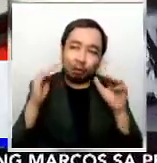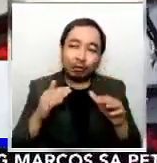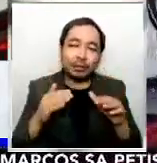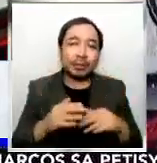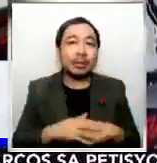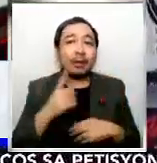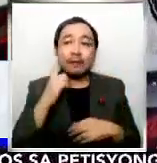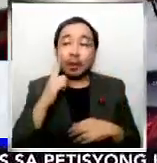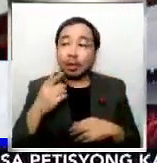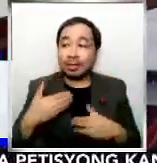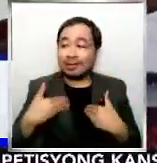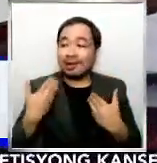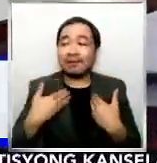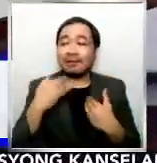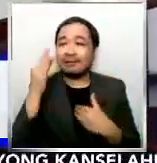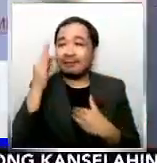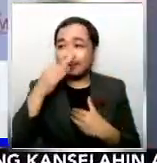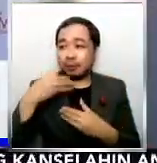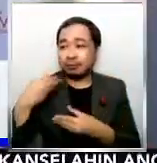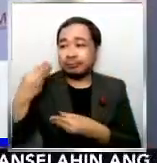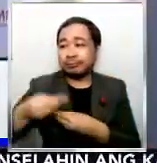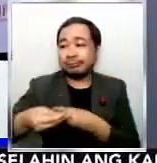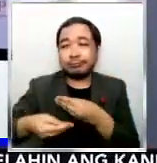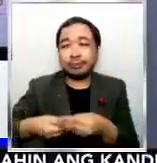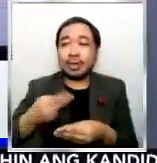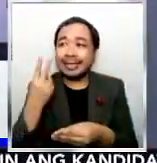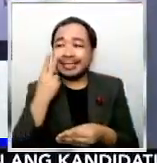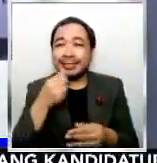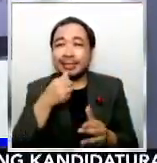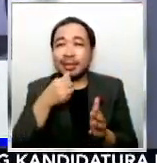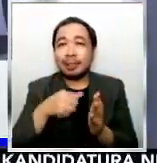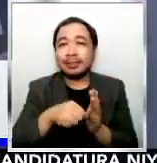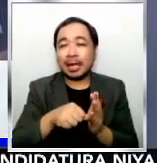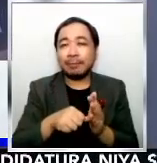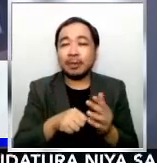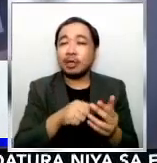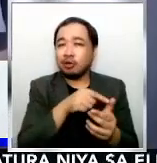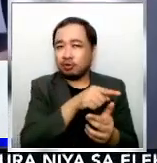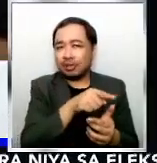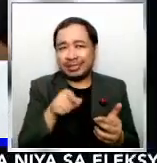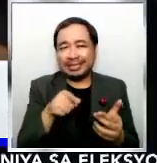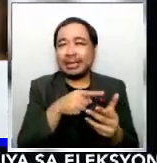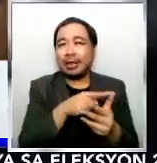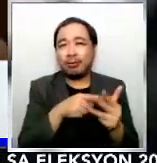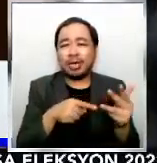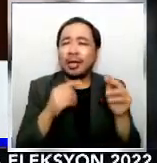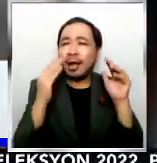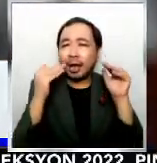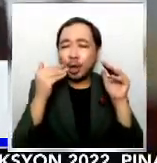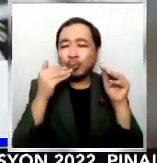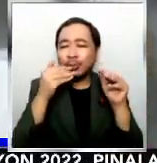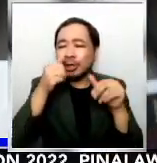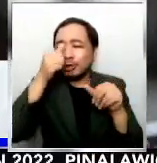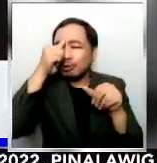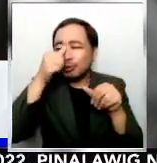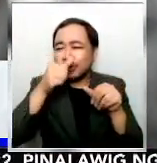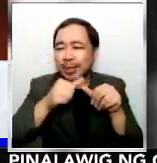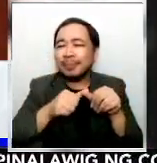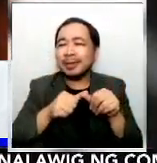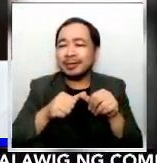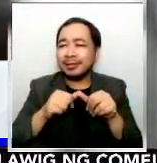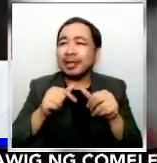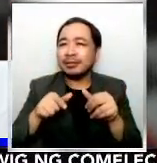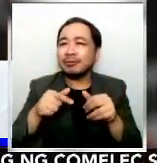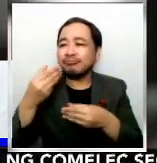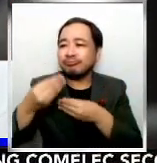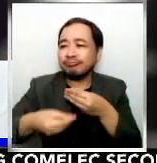Pilipino na makakakita ng stamps nila Paeng at Eugene, sana raw ay tumatak ang kanilang mga iiwang inspirasyon. Gusto